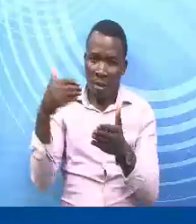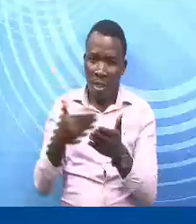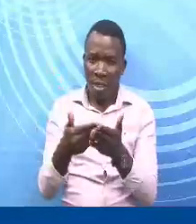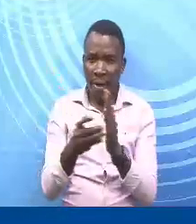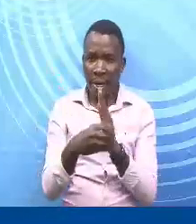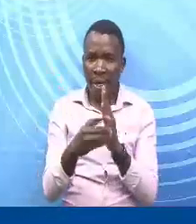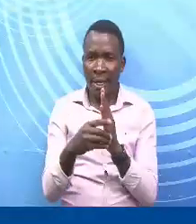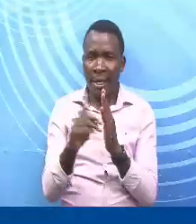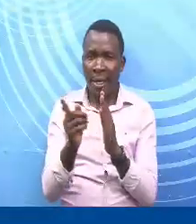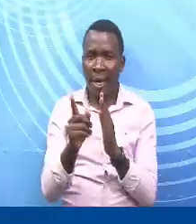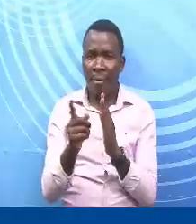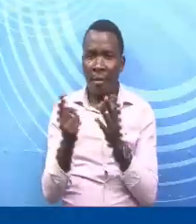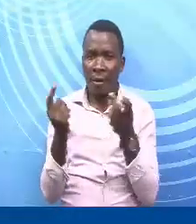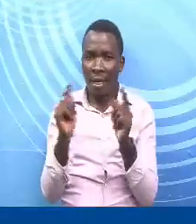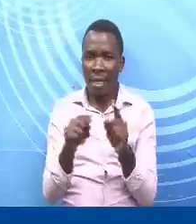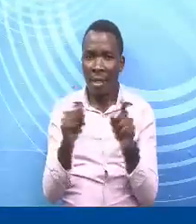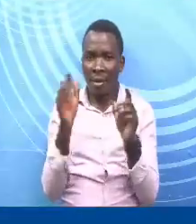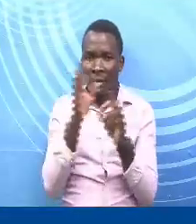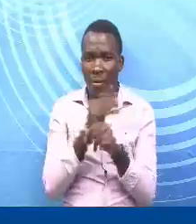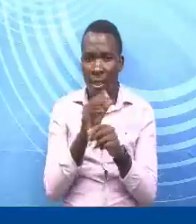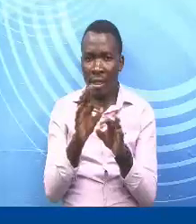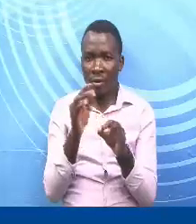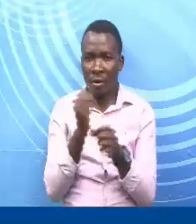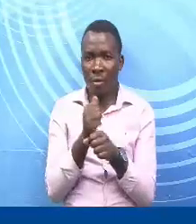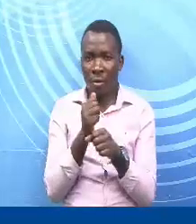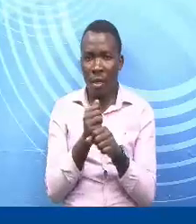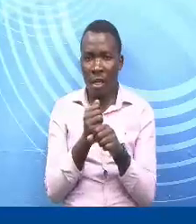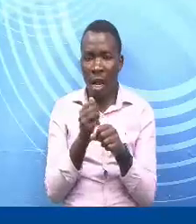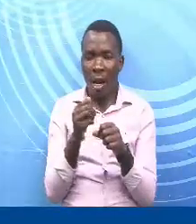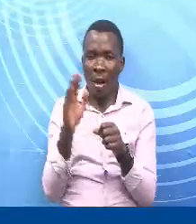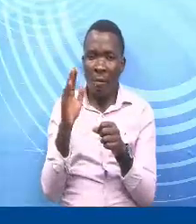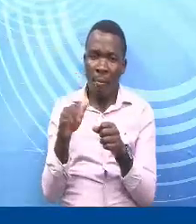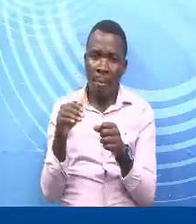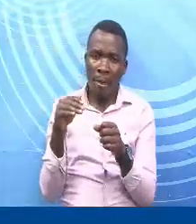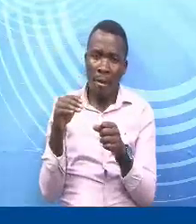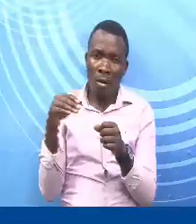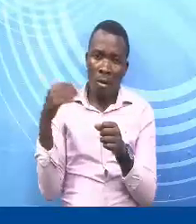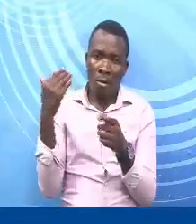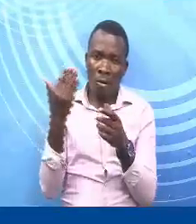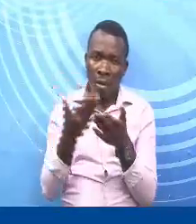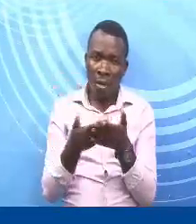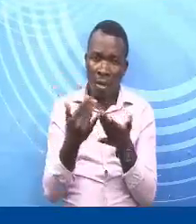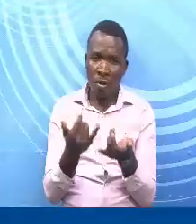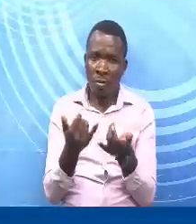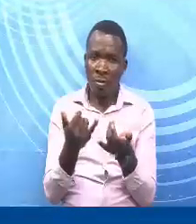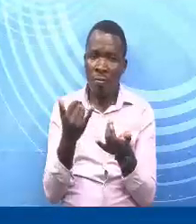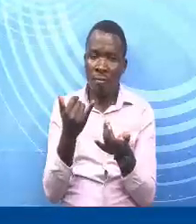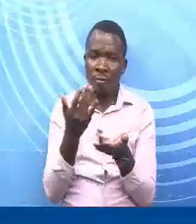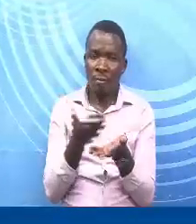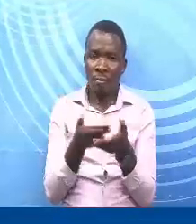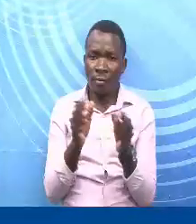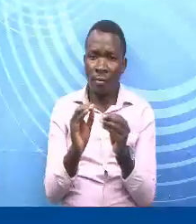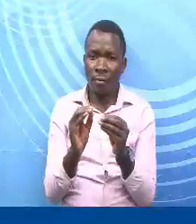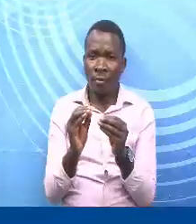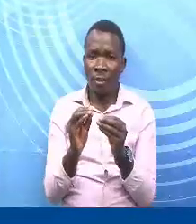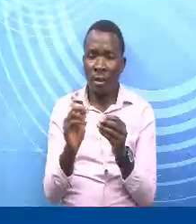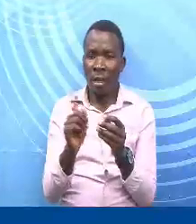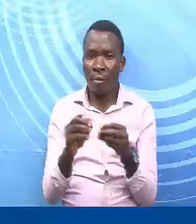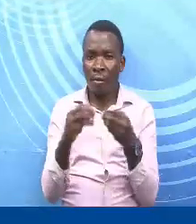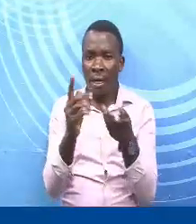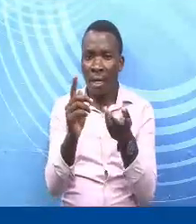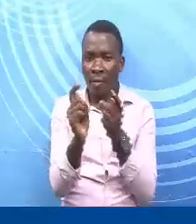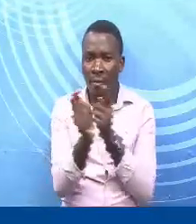ntabwo baba baje ngo bagire ikintu bakora kugeza na n'ubu ntago barahabwa ingurane kandi ibi ngibi